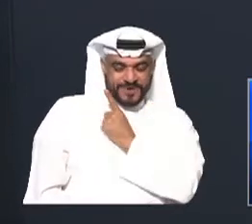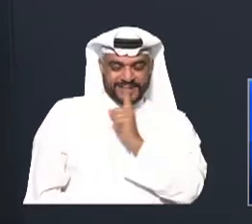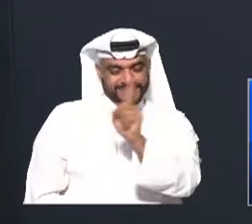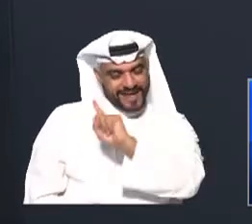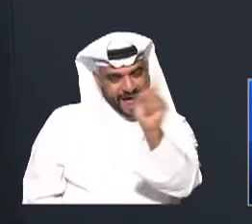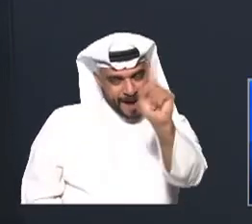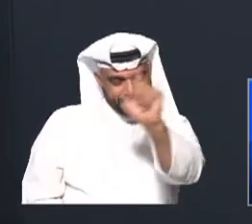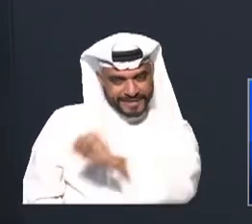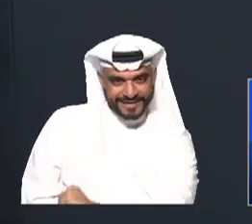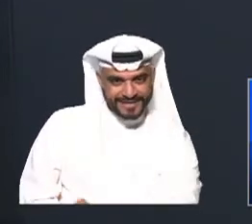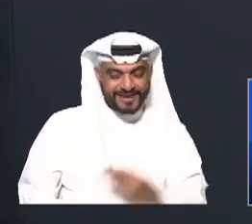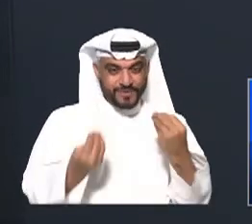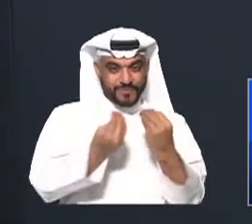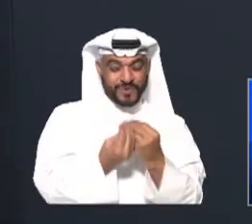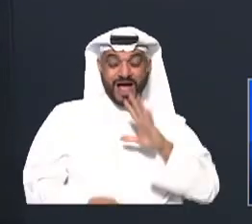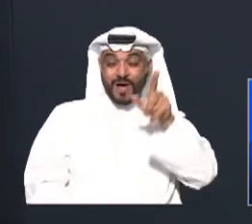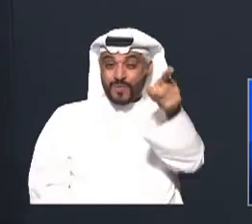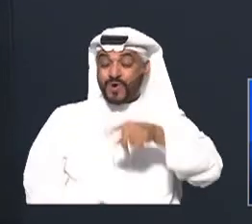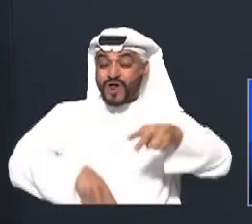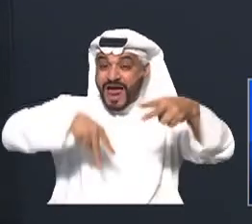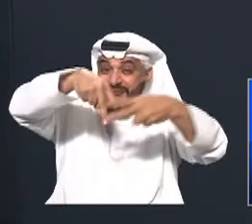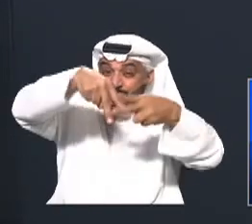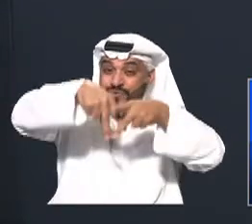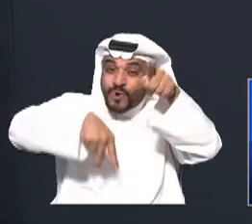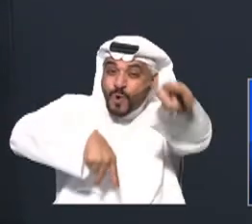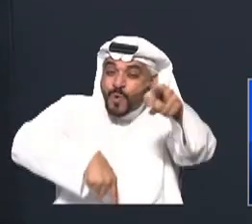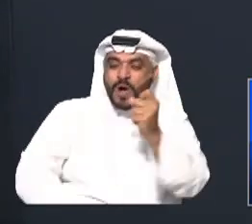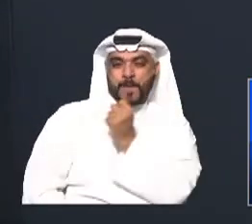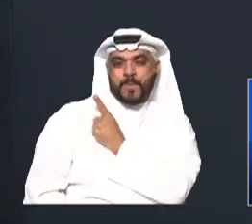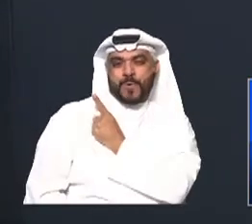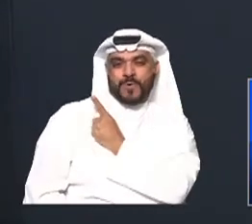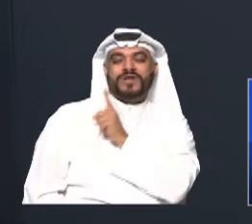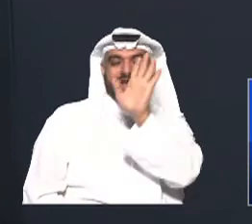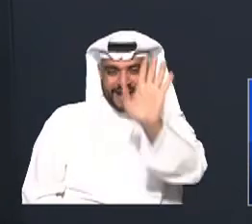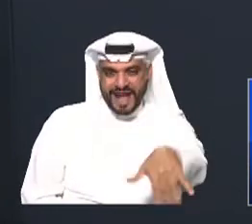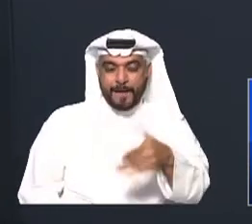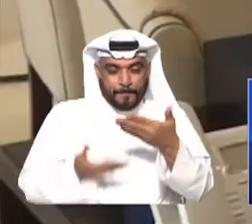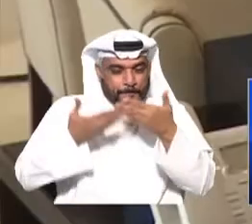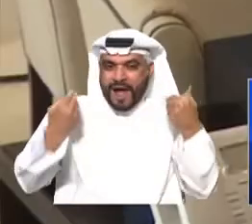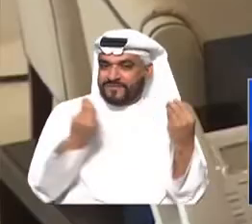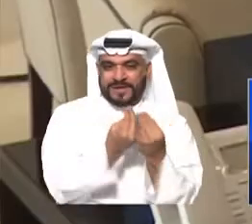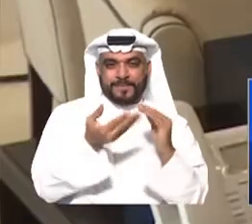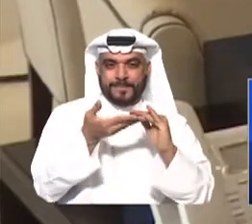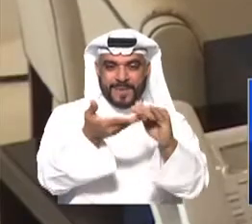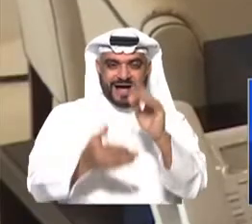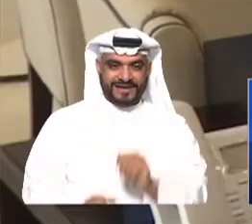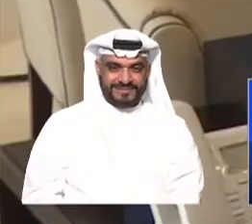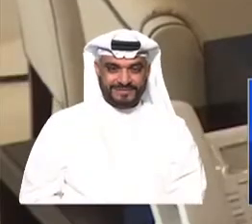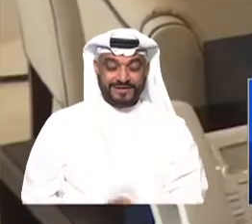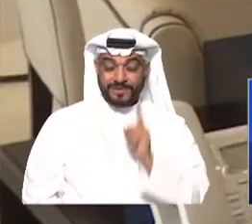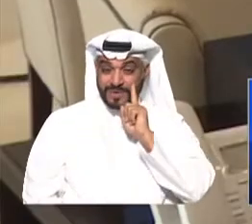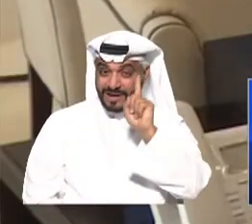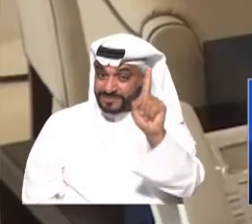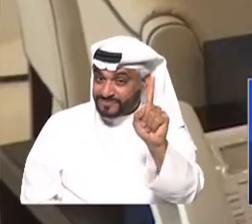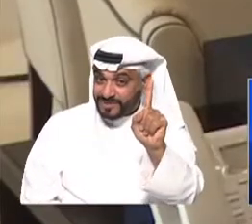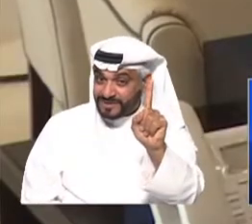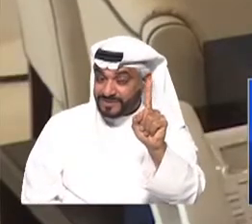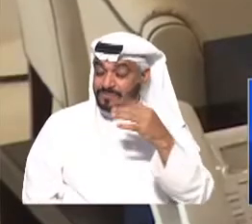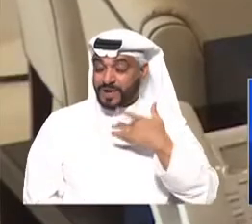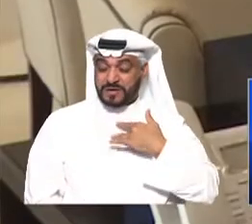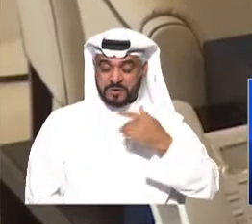الوحيد والمعزول والمحاصر هو العدو، هو الكيان الصهيوني. فقط لنكف عن جلد